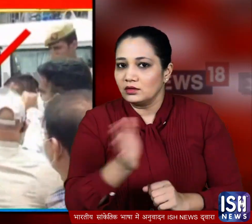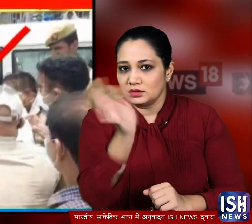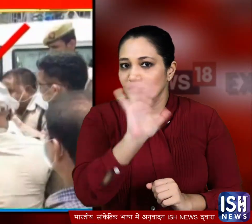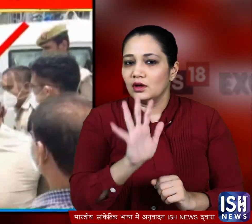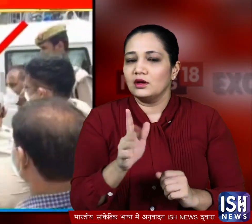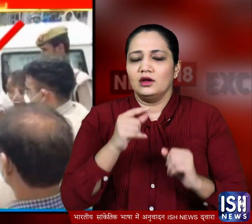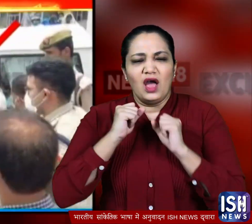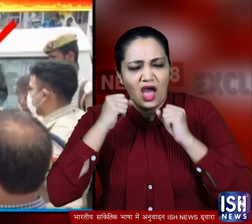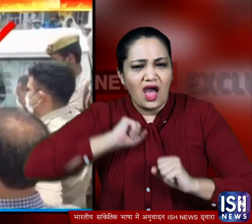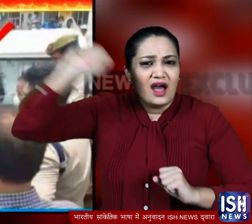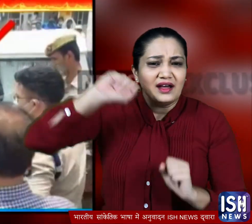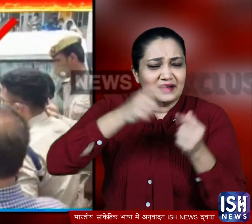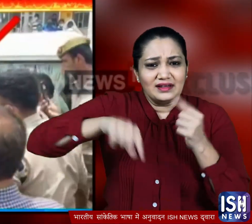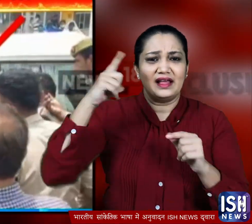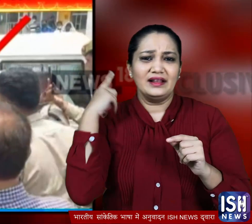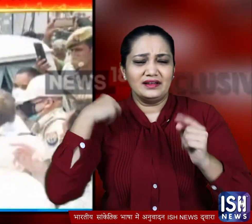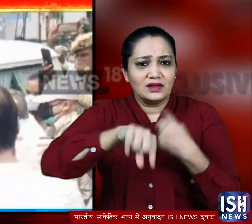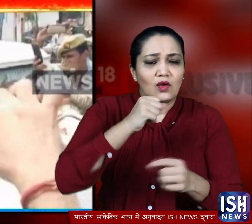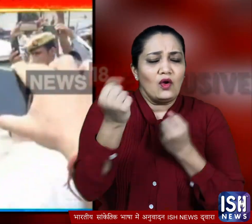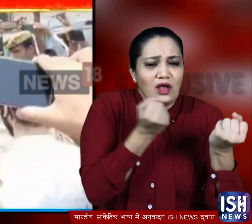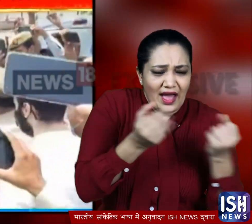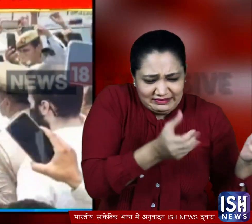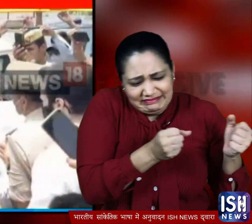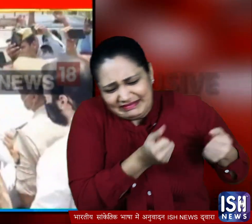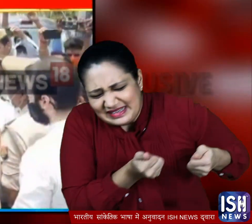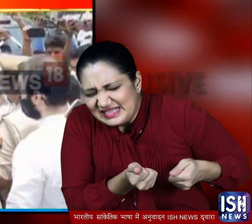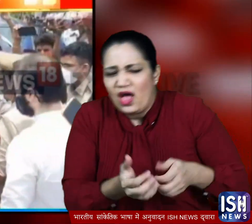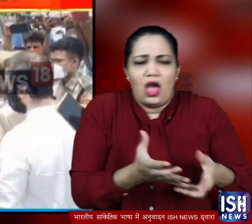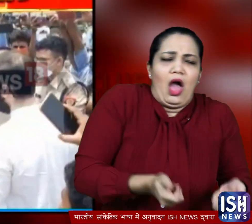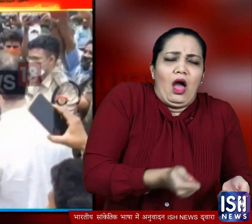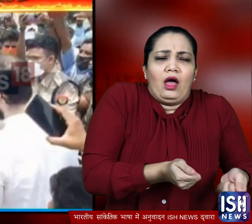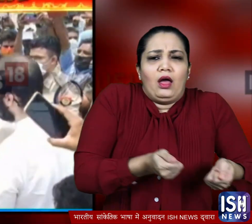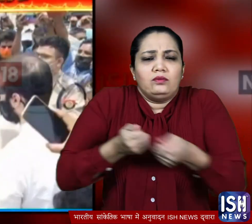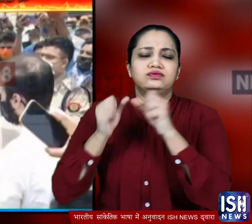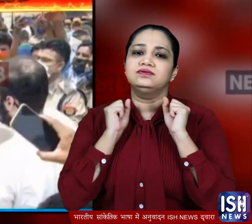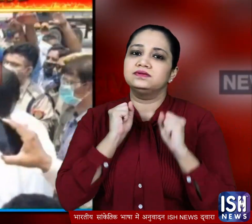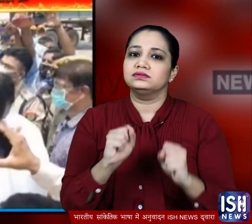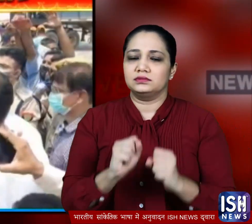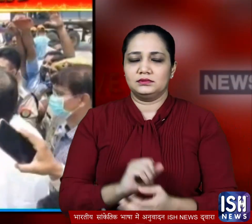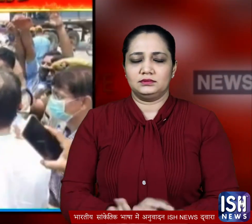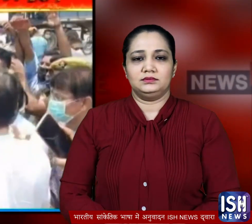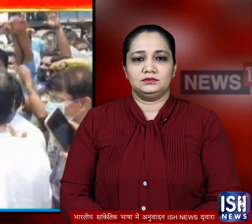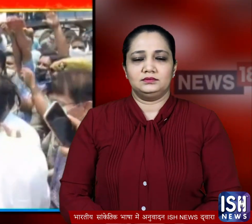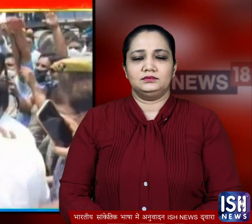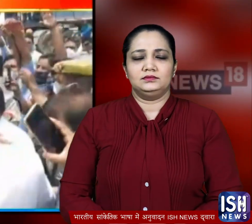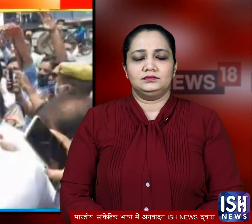था, क्योंकि धरना देने वाले नेताओं को अपनी गाड़ी में बिठाने में उसे खूब मेहनत लगी।